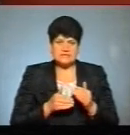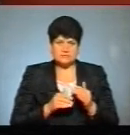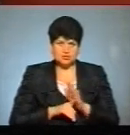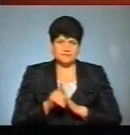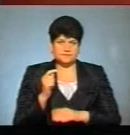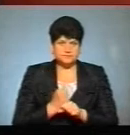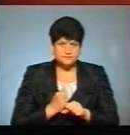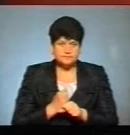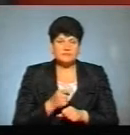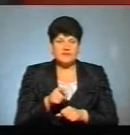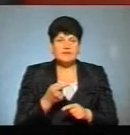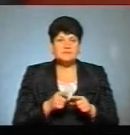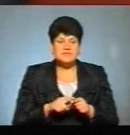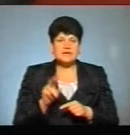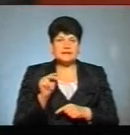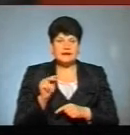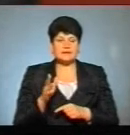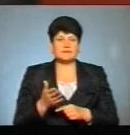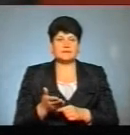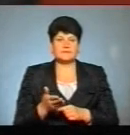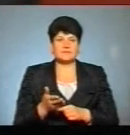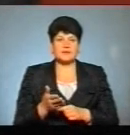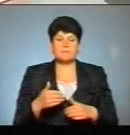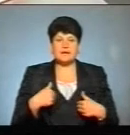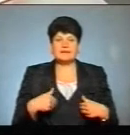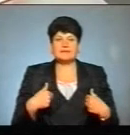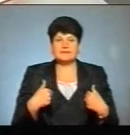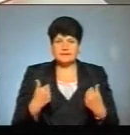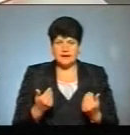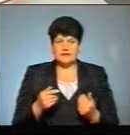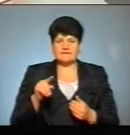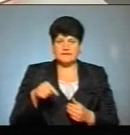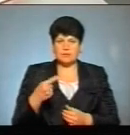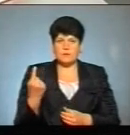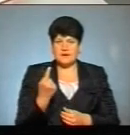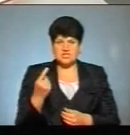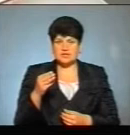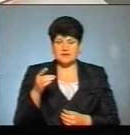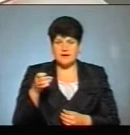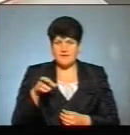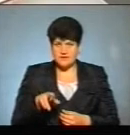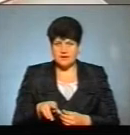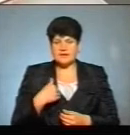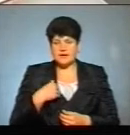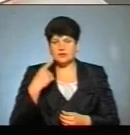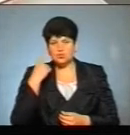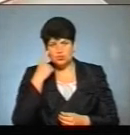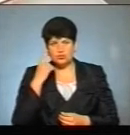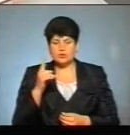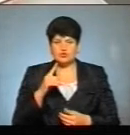карантину. Чи вам ця дата не є надто далекою? Ми дали вимогу 1 травня, і я думаю, що в принципі, якщо